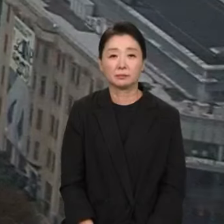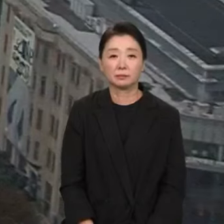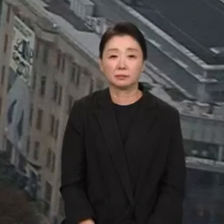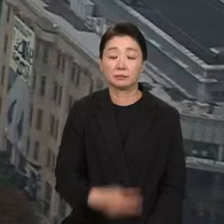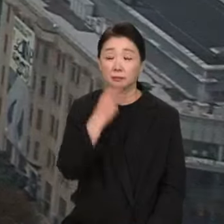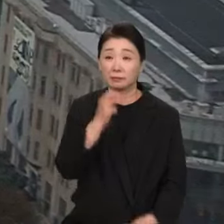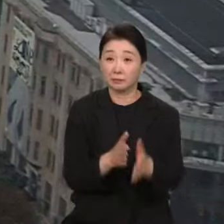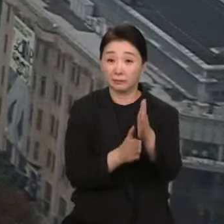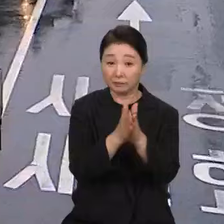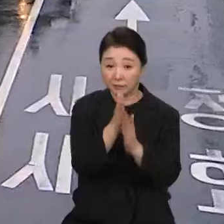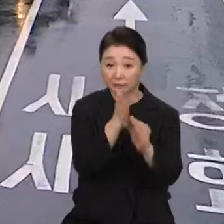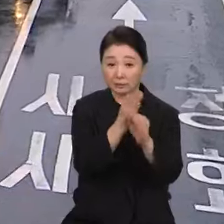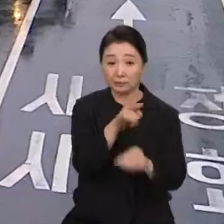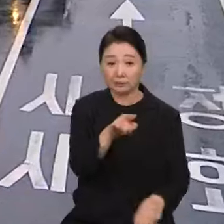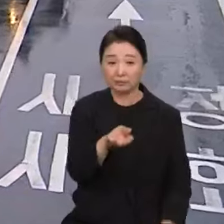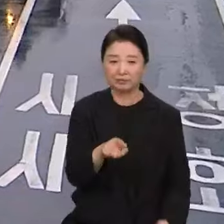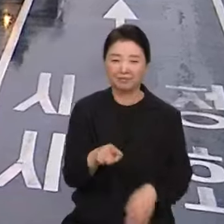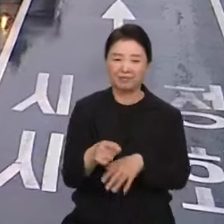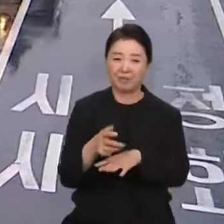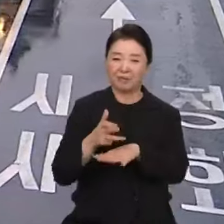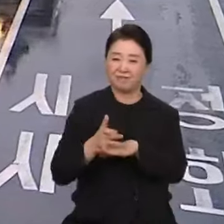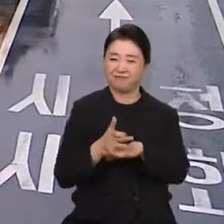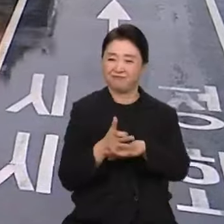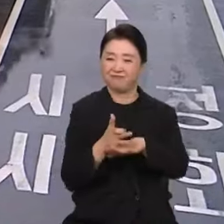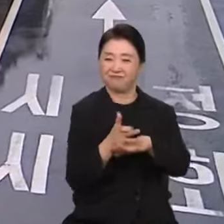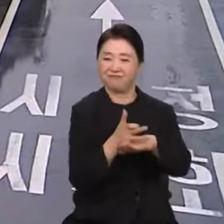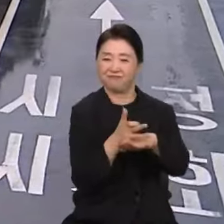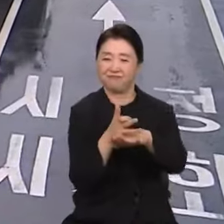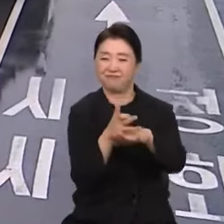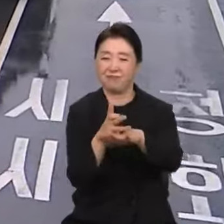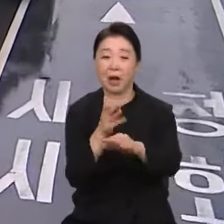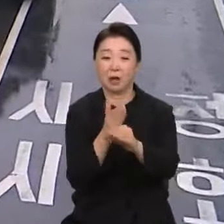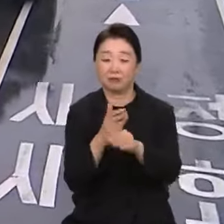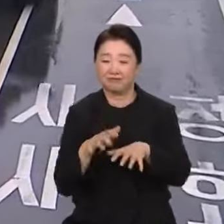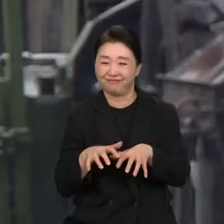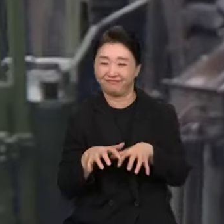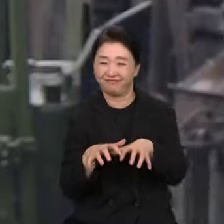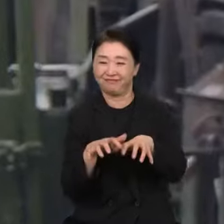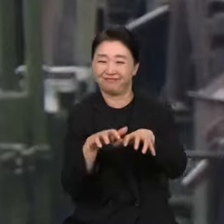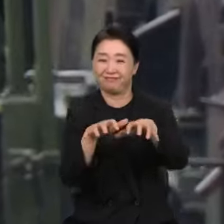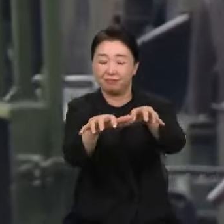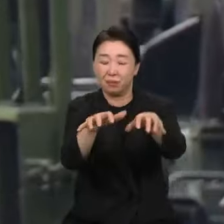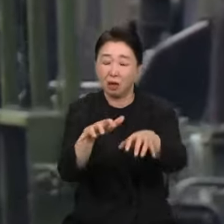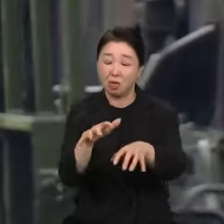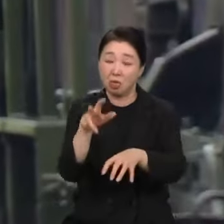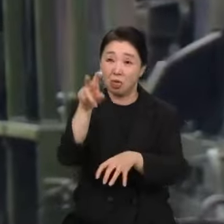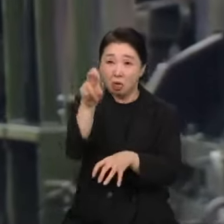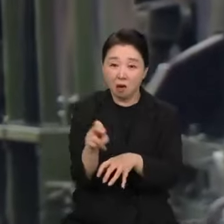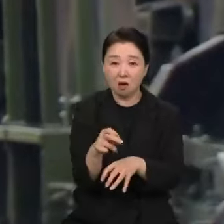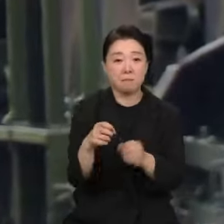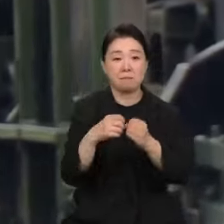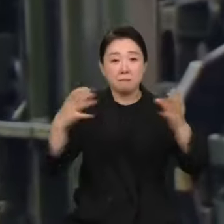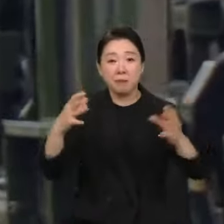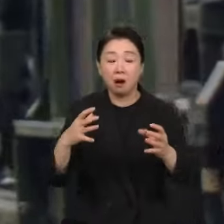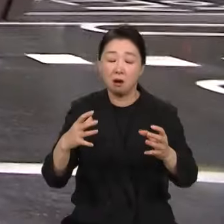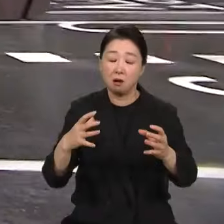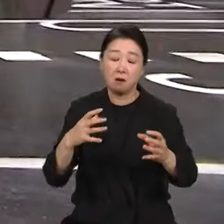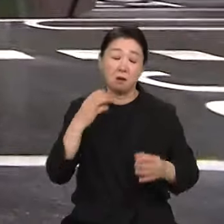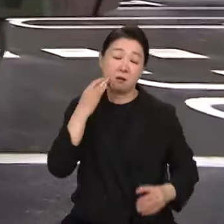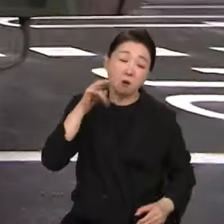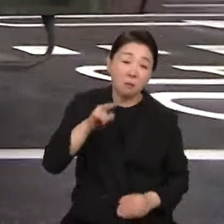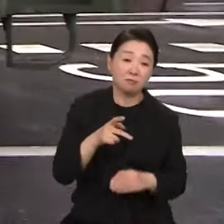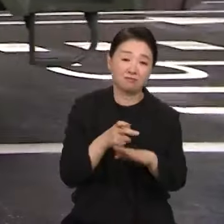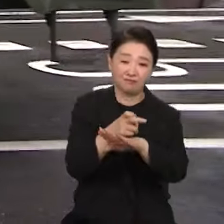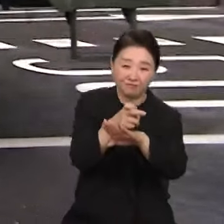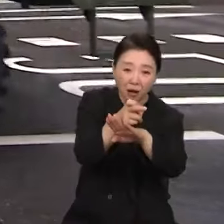서울 시내 한복판에 전차들이 줄지어 이동합니다. 파괴력이 커 괴물 미사일로 불리는 지대지 미사일